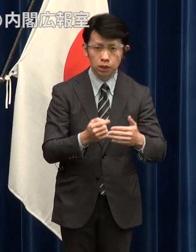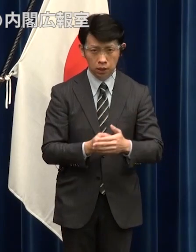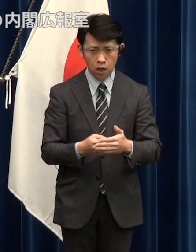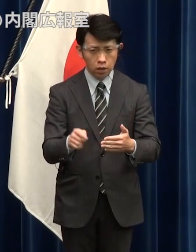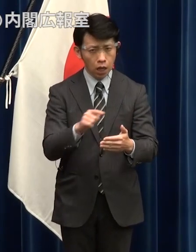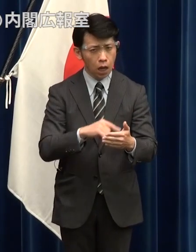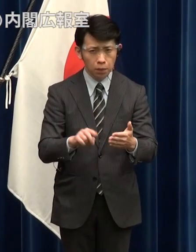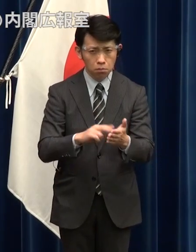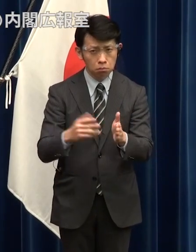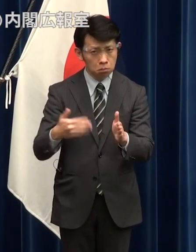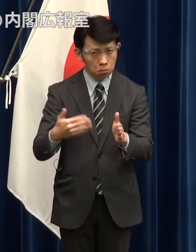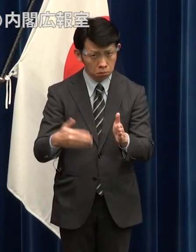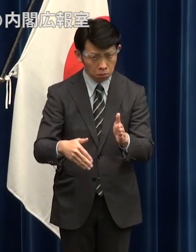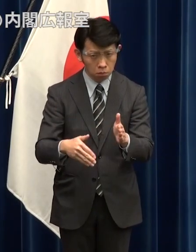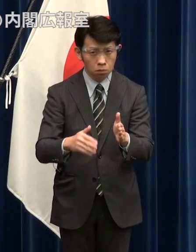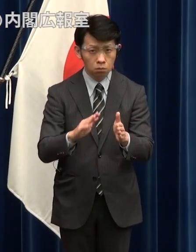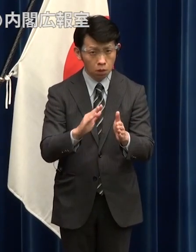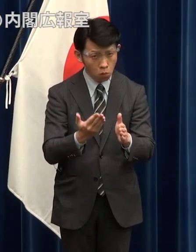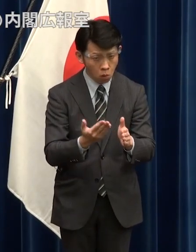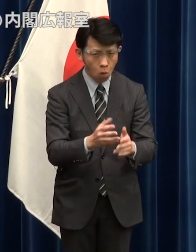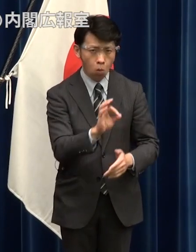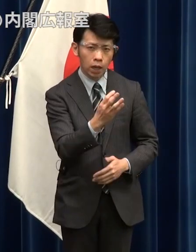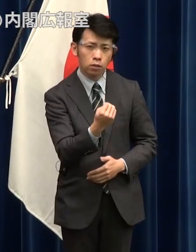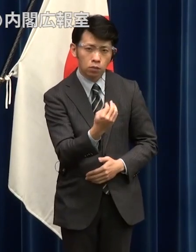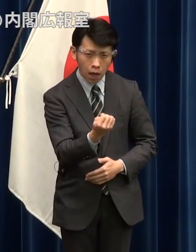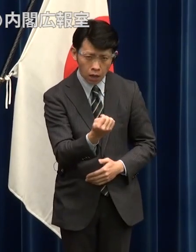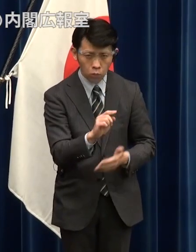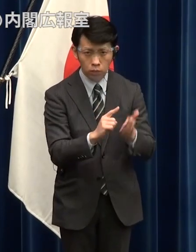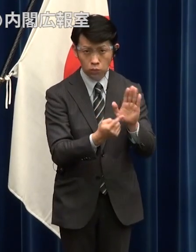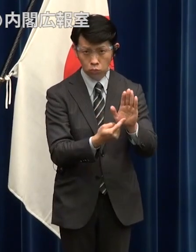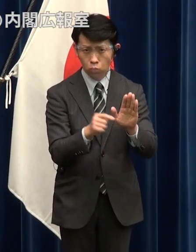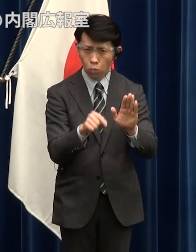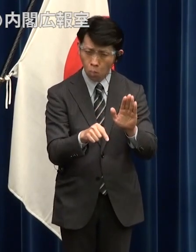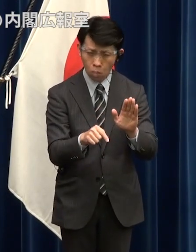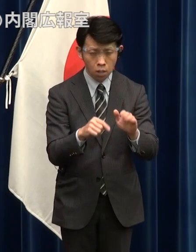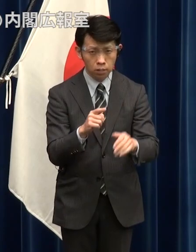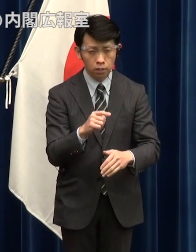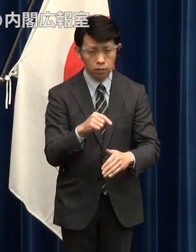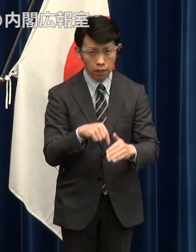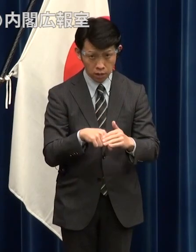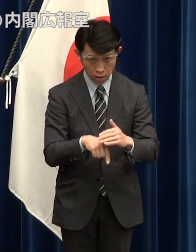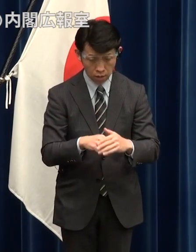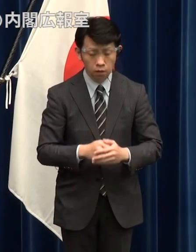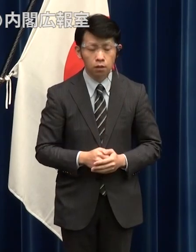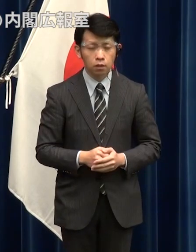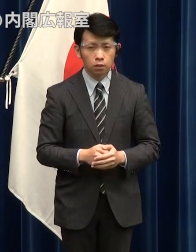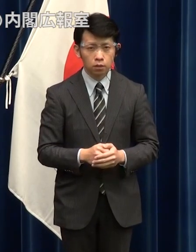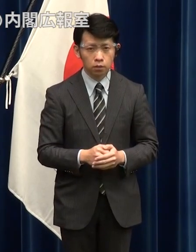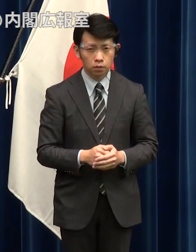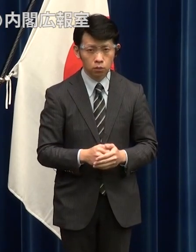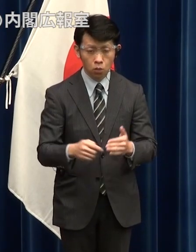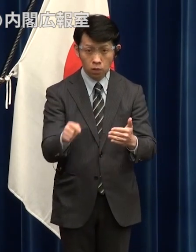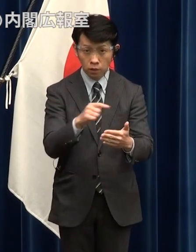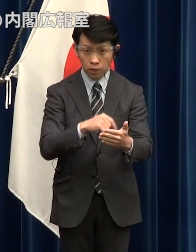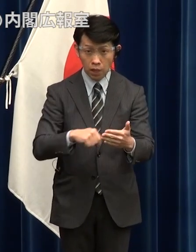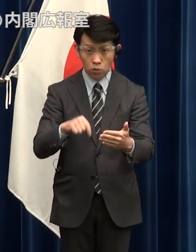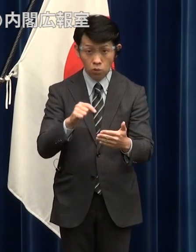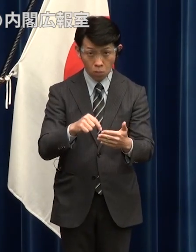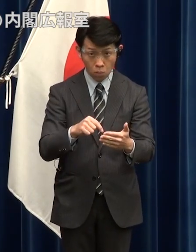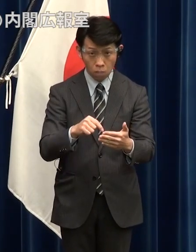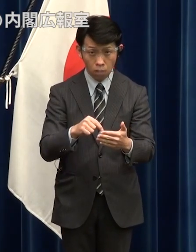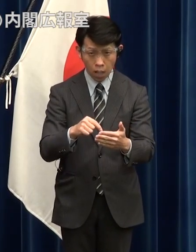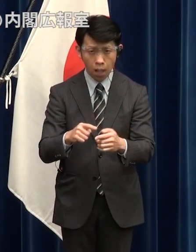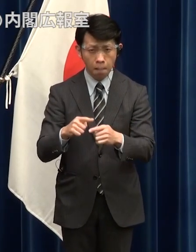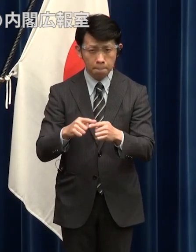か金額が出てくるっていうことが、なぜなのか、それからもしその内容がですね、これまで断片的に伝わってき